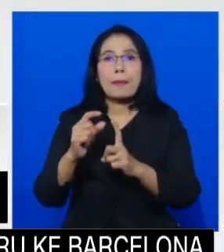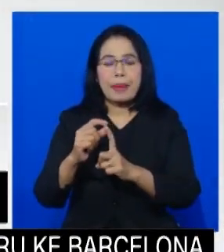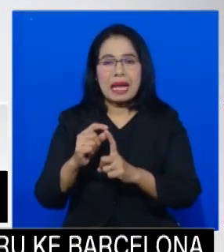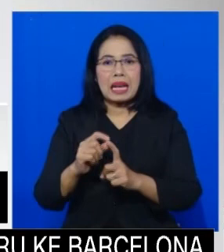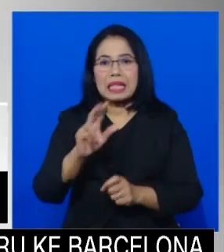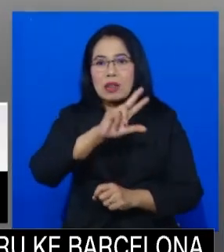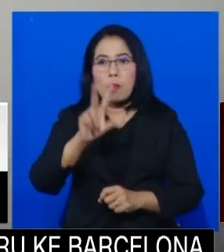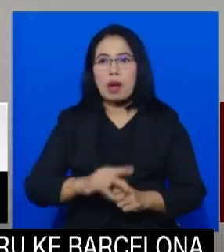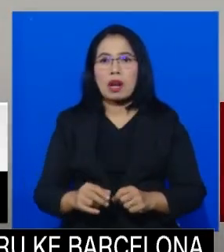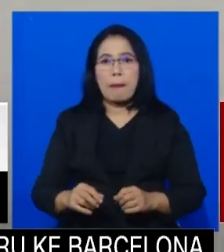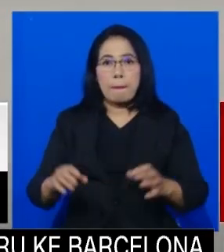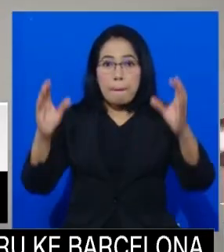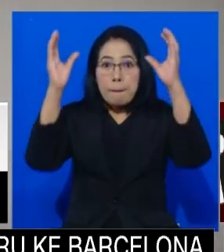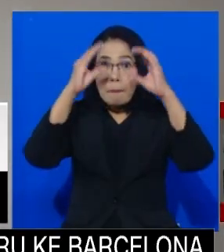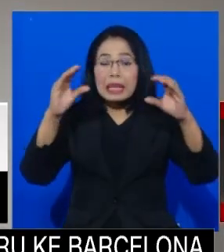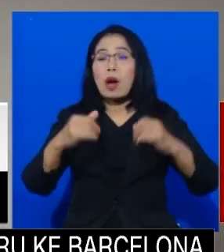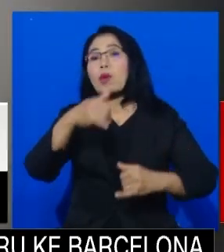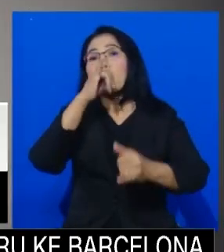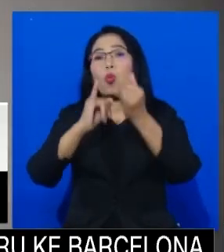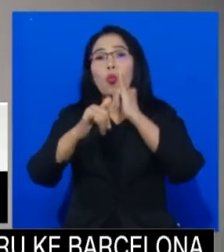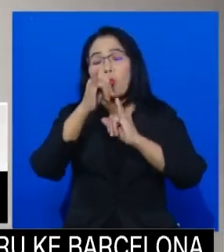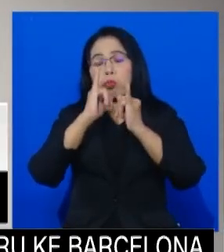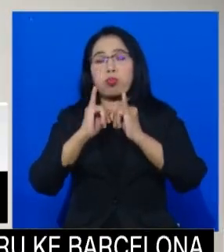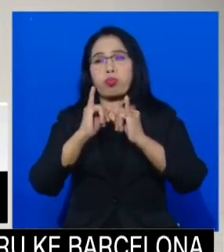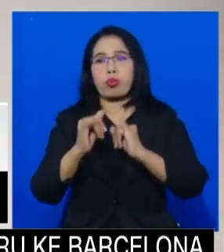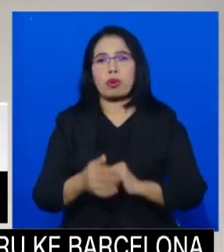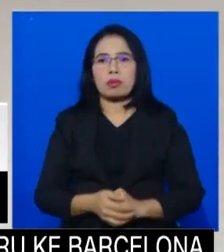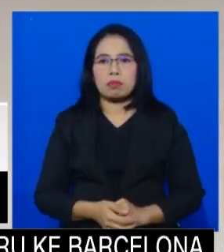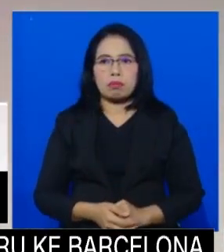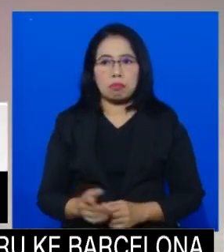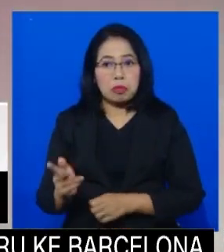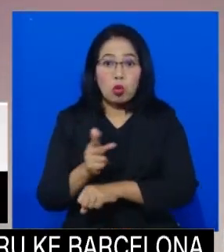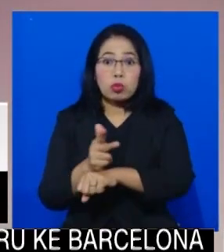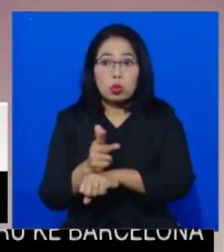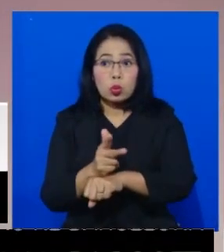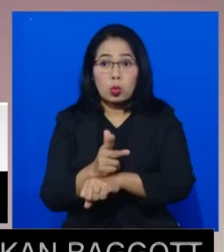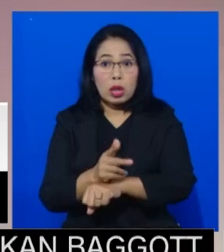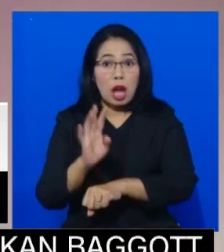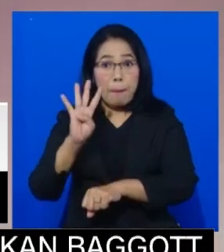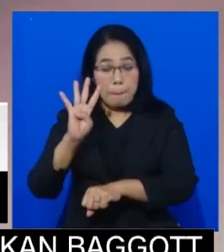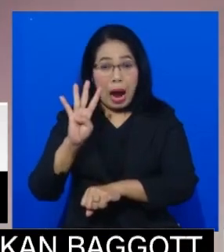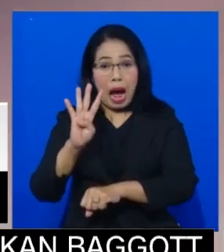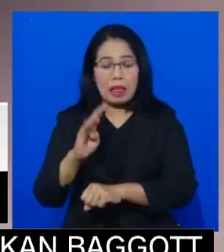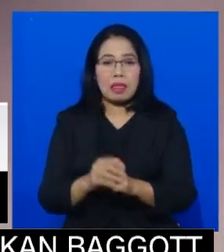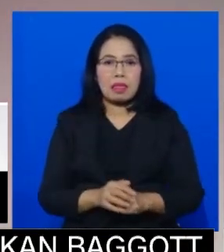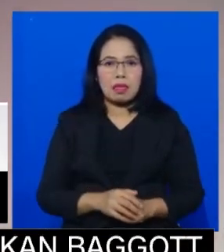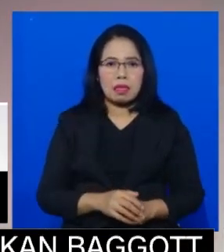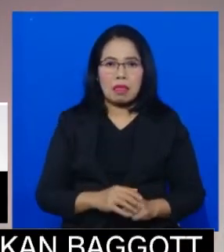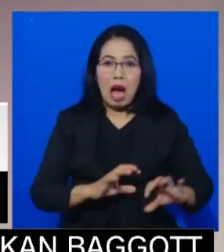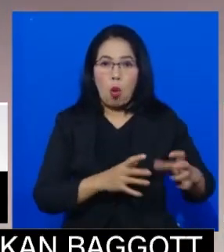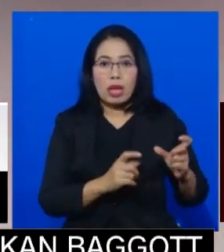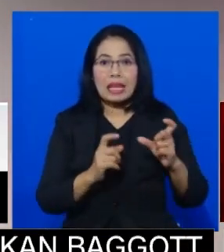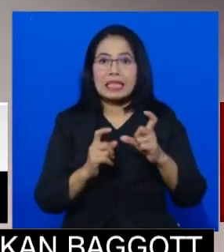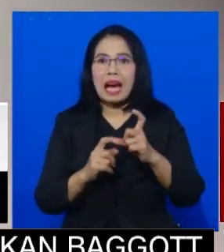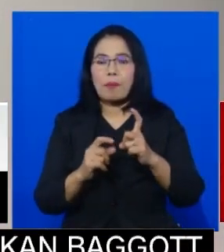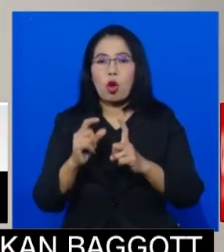sedang berpesta minuman keras. Dalam video berdurasi 14 detik ini terlihat keempat anggota Satpol PP menenggak minuman keras saat